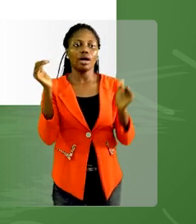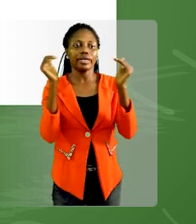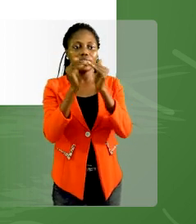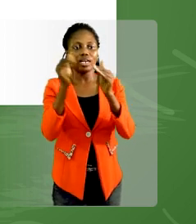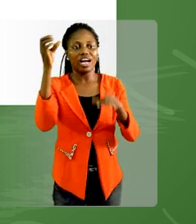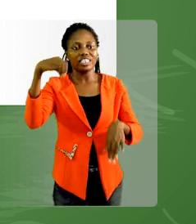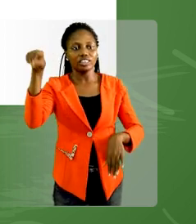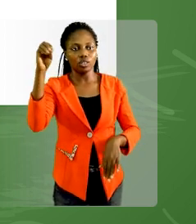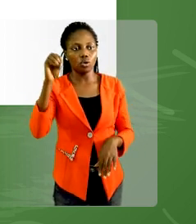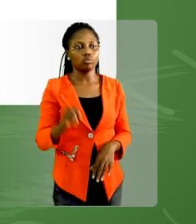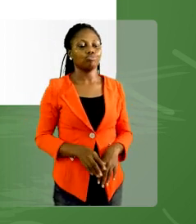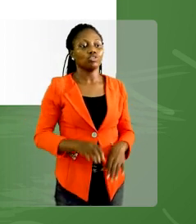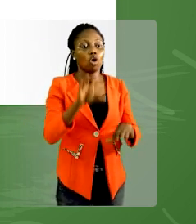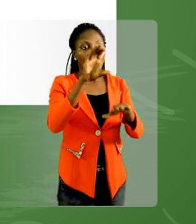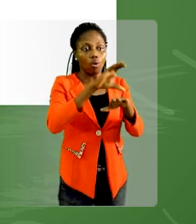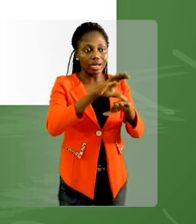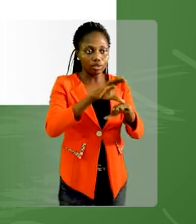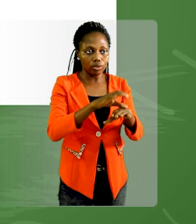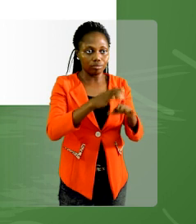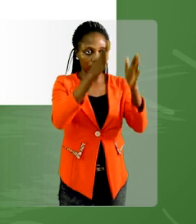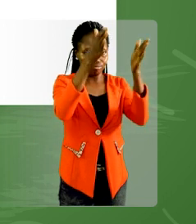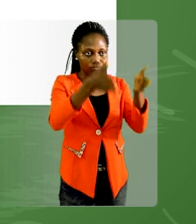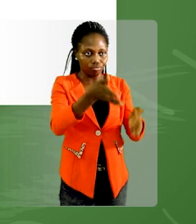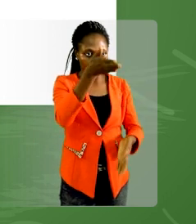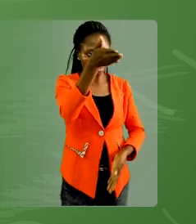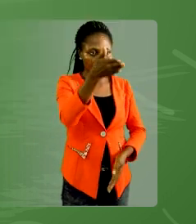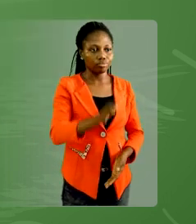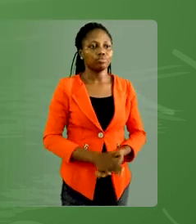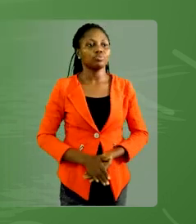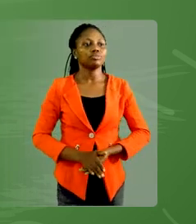à 0 est une équation de la droite D.